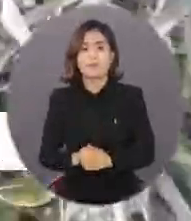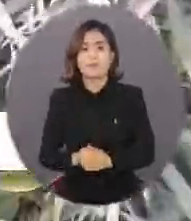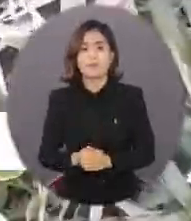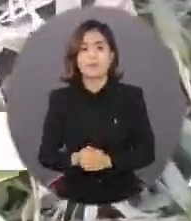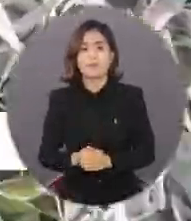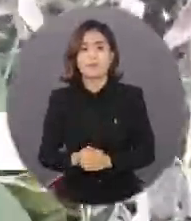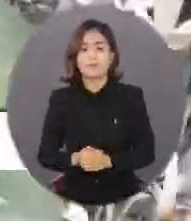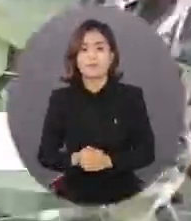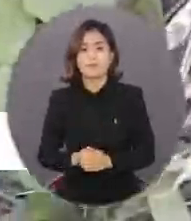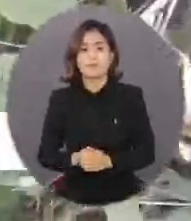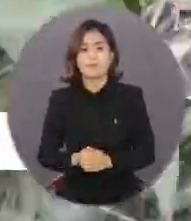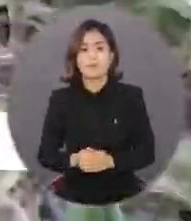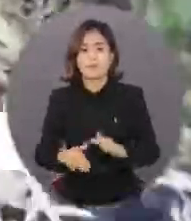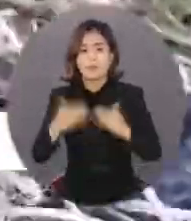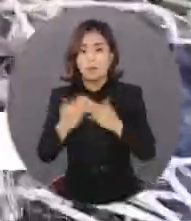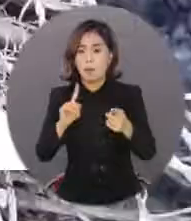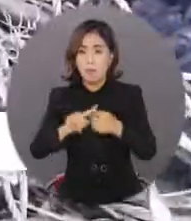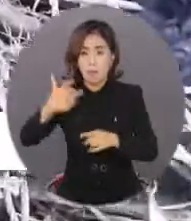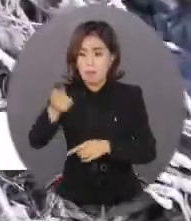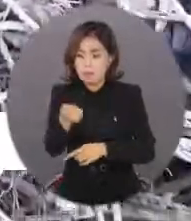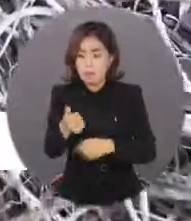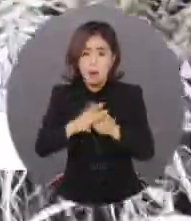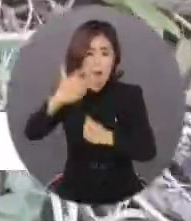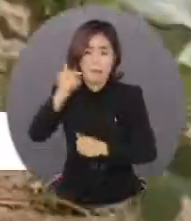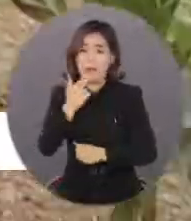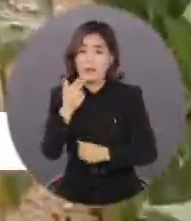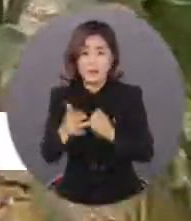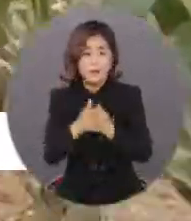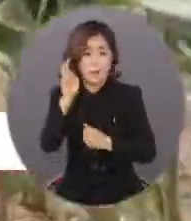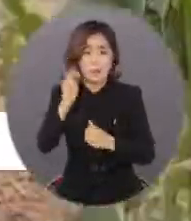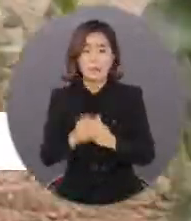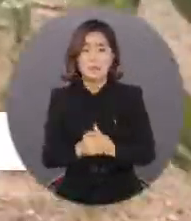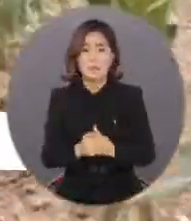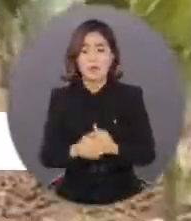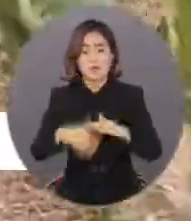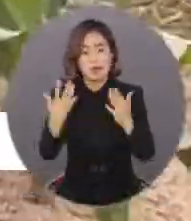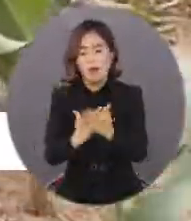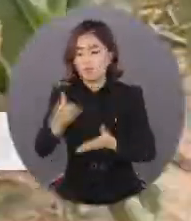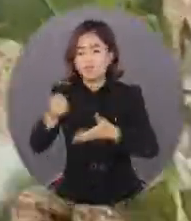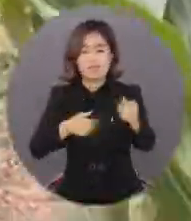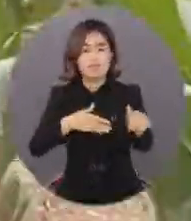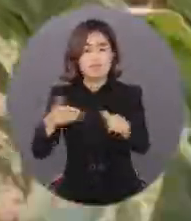좀 자르네. 햇빛이 많이 안 들어오는 것 같아요. 다 뽑아가세요.